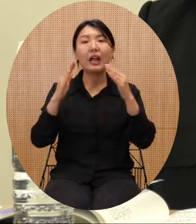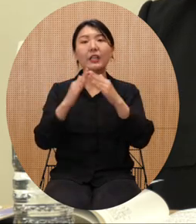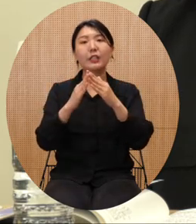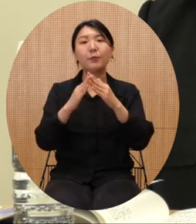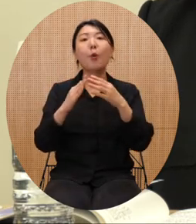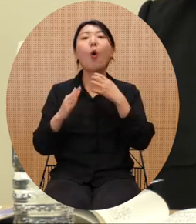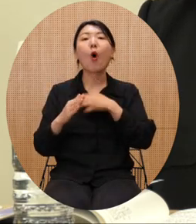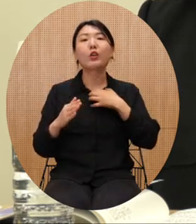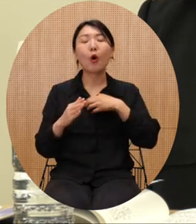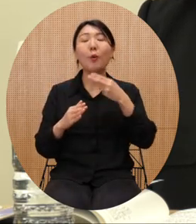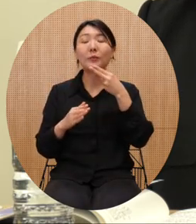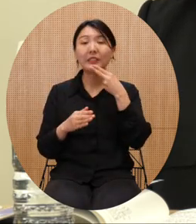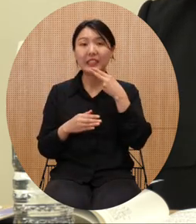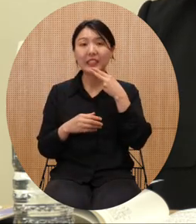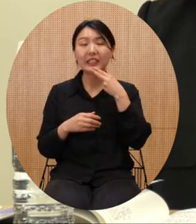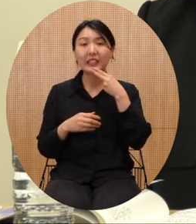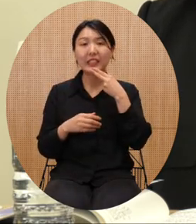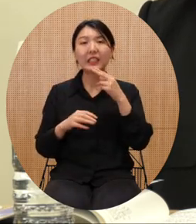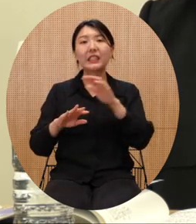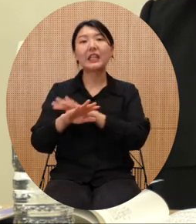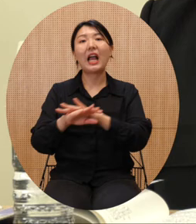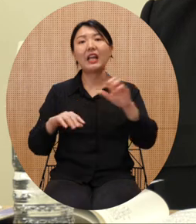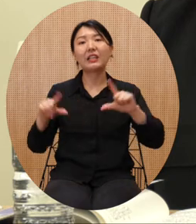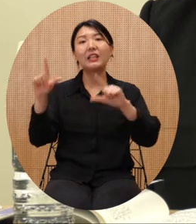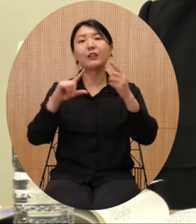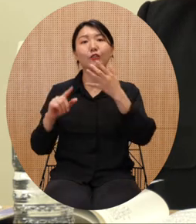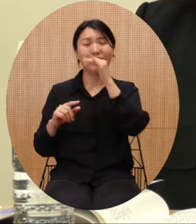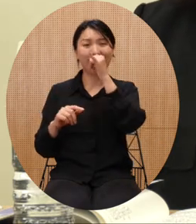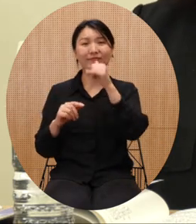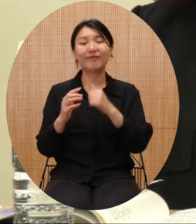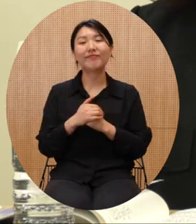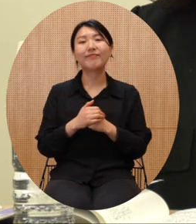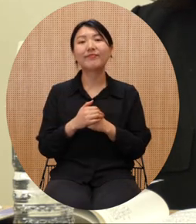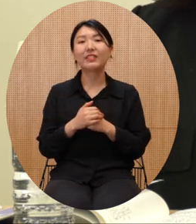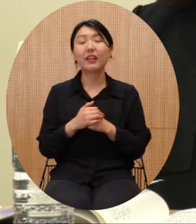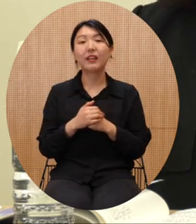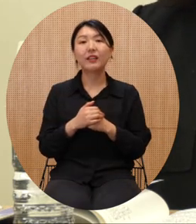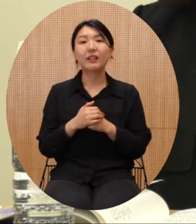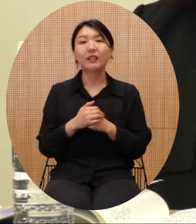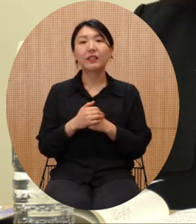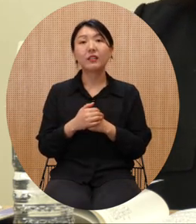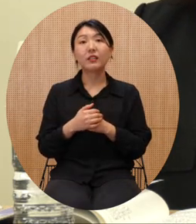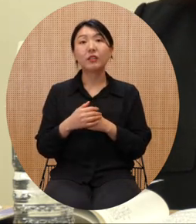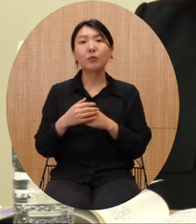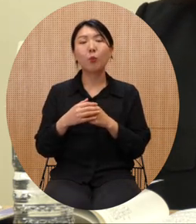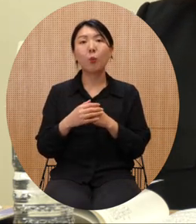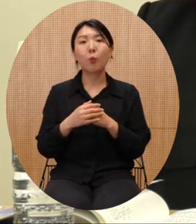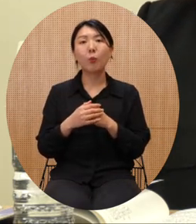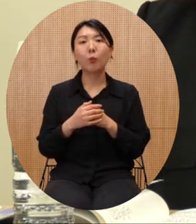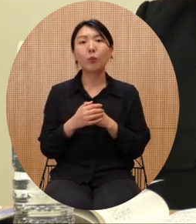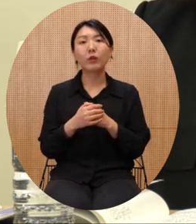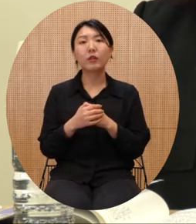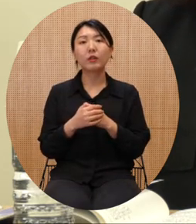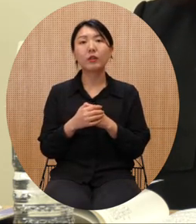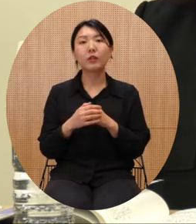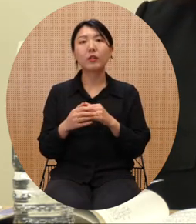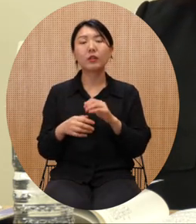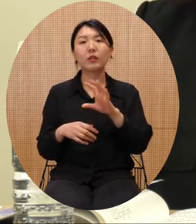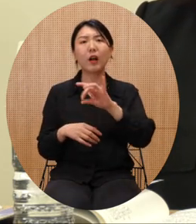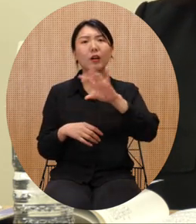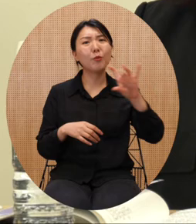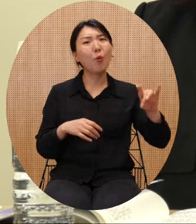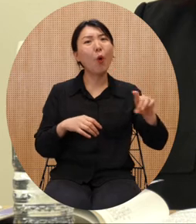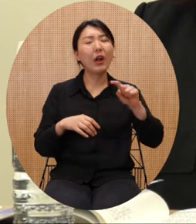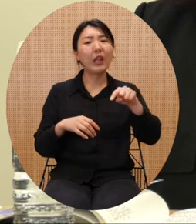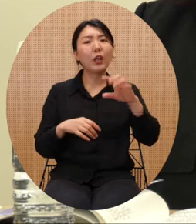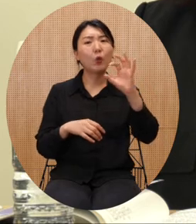집은 아니지만 집 걱정 없이 잘 살 수 있는 부분이 있고 이게 다른 부분으로 가끔 사용이 된다는 뭐